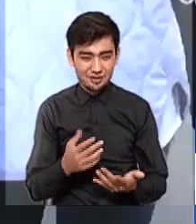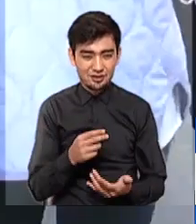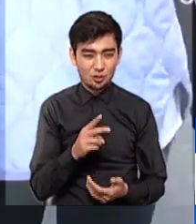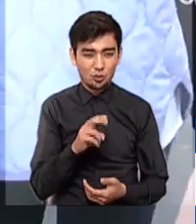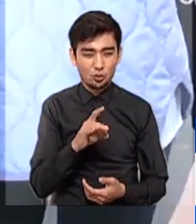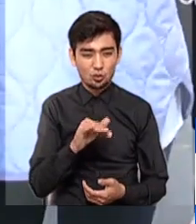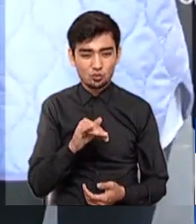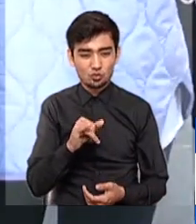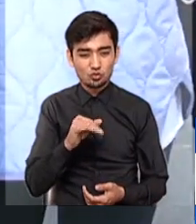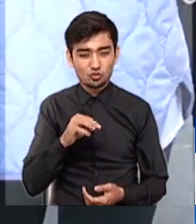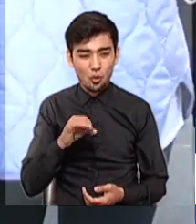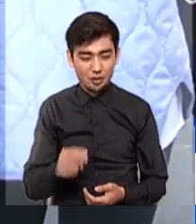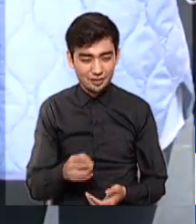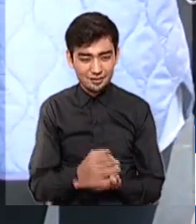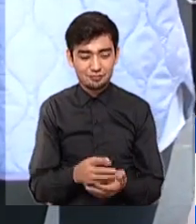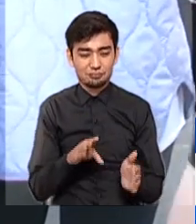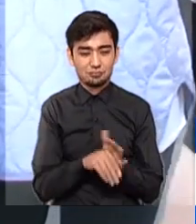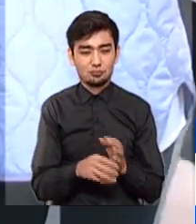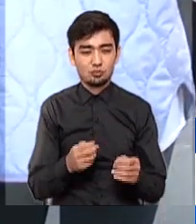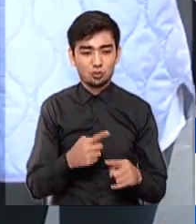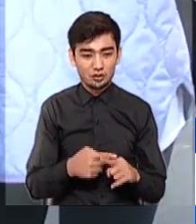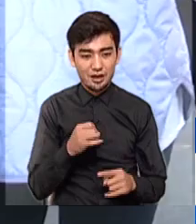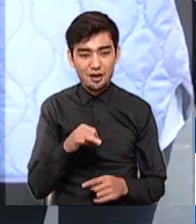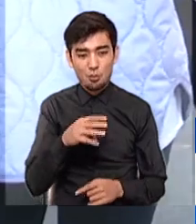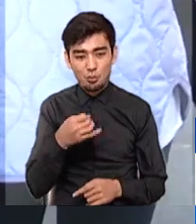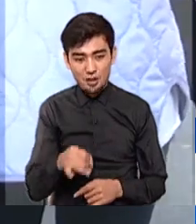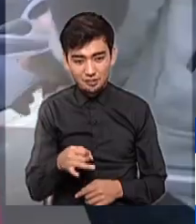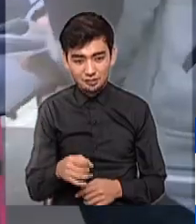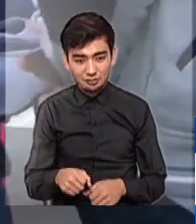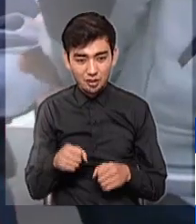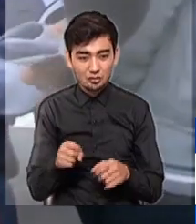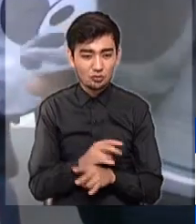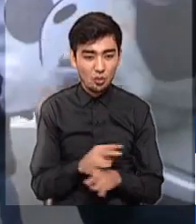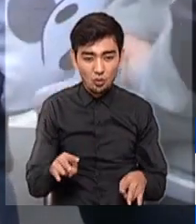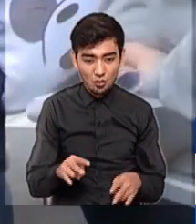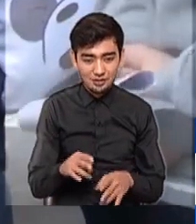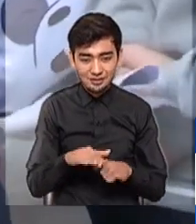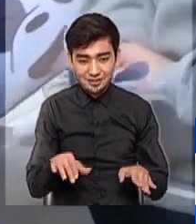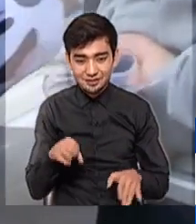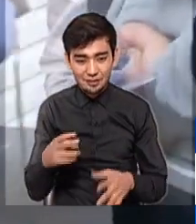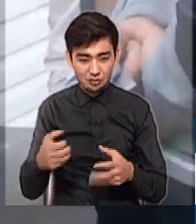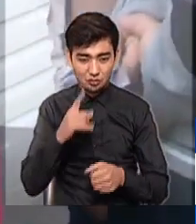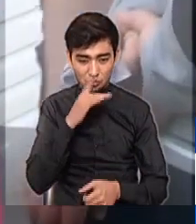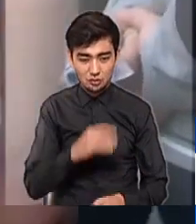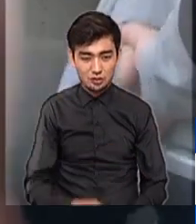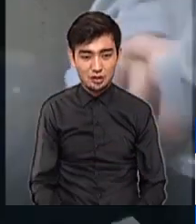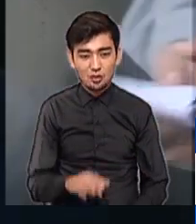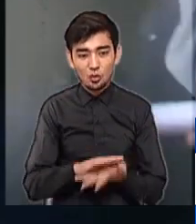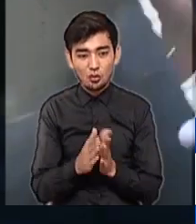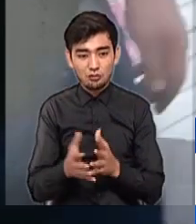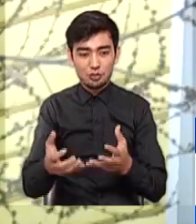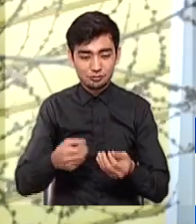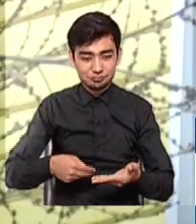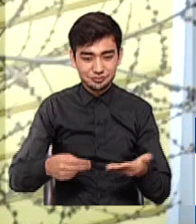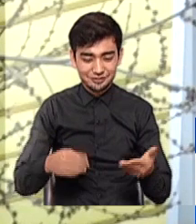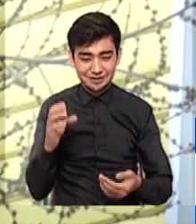выпускной год в мае А до этого Сейчас никто никакой садик не возьмёт их по словам многих родителей они так и не получили договор который